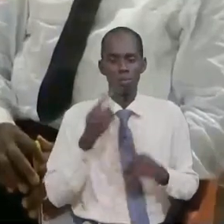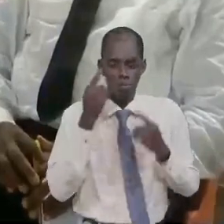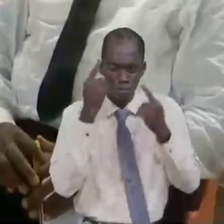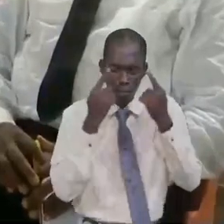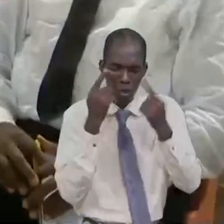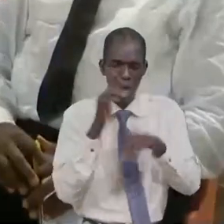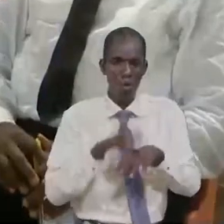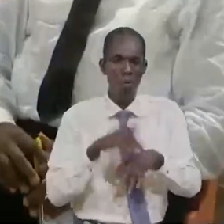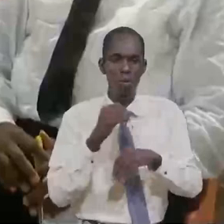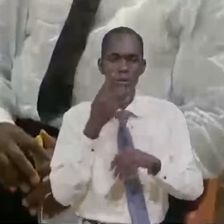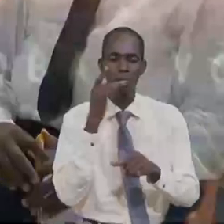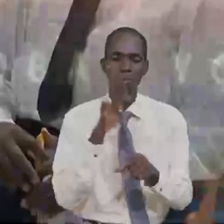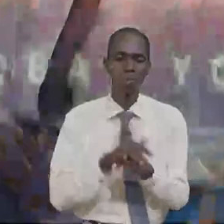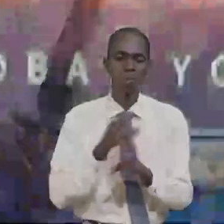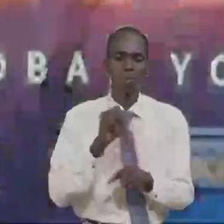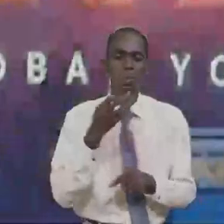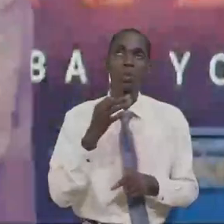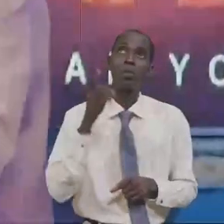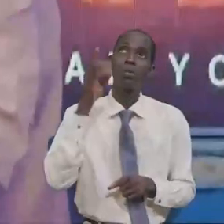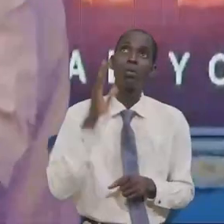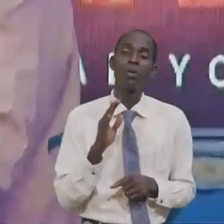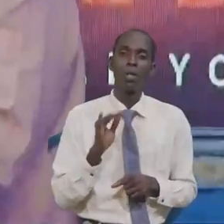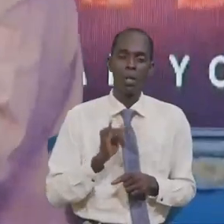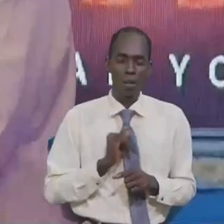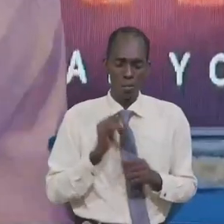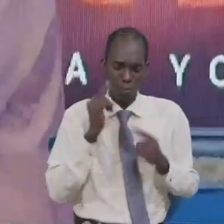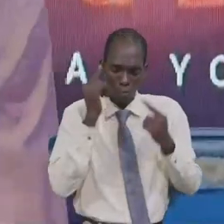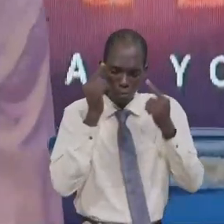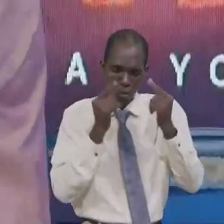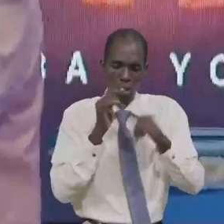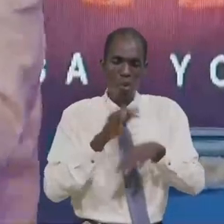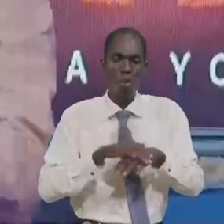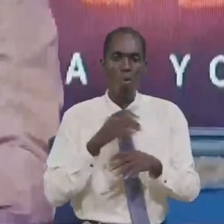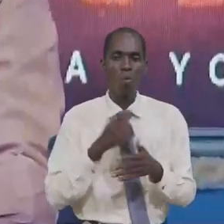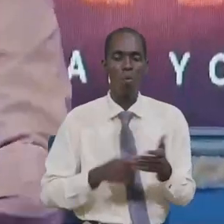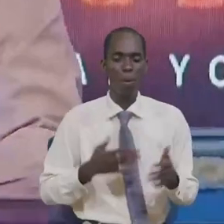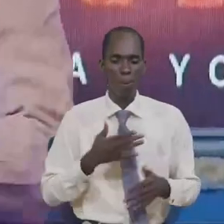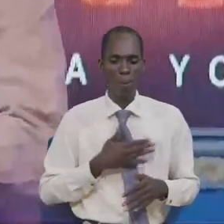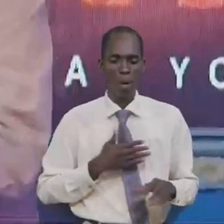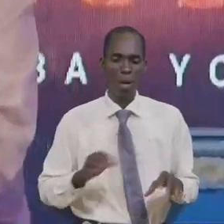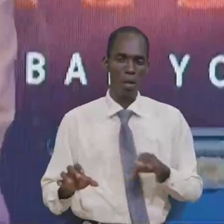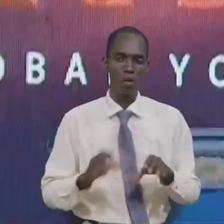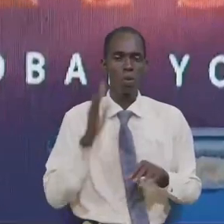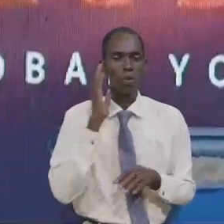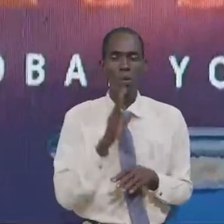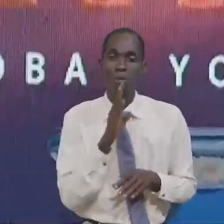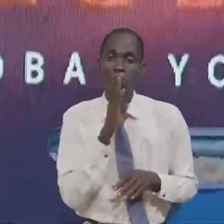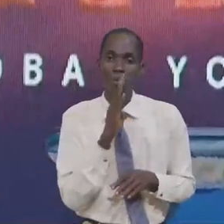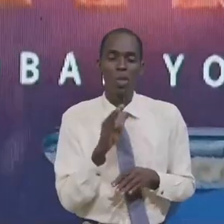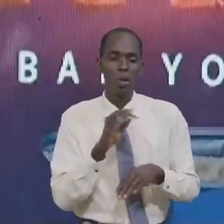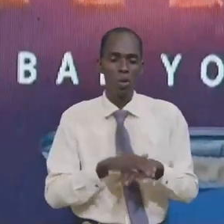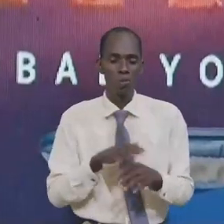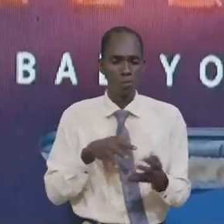les promesses de Dieu je médite ce que seront mes actions sur ces promesses de